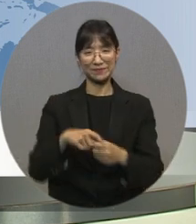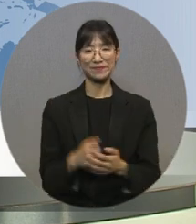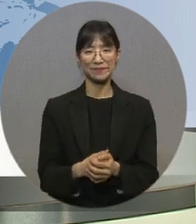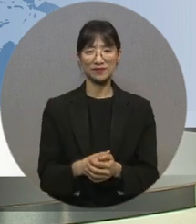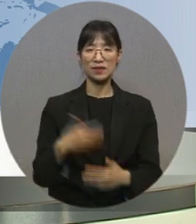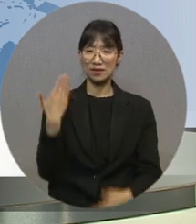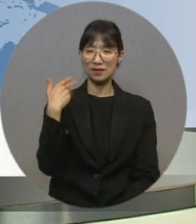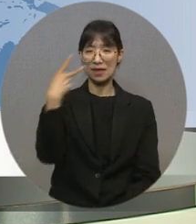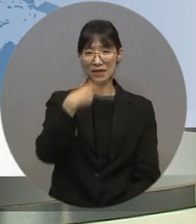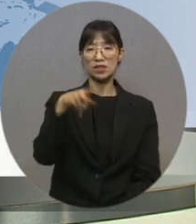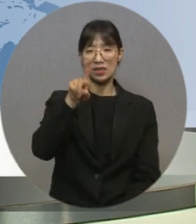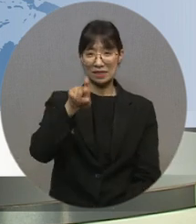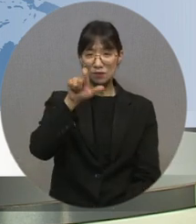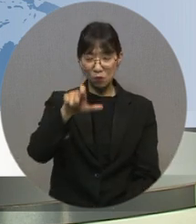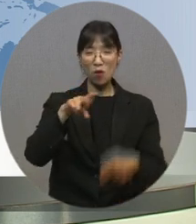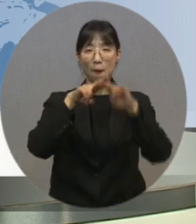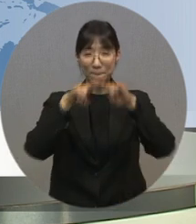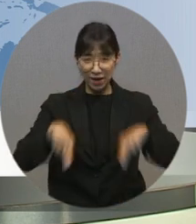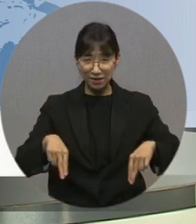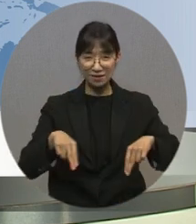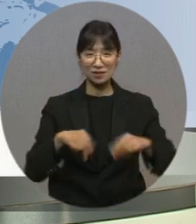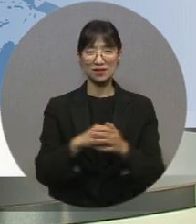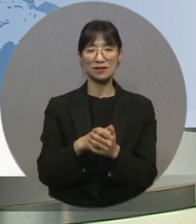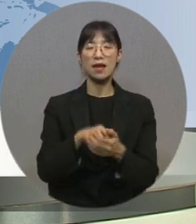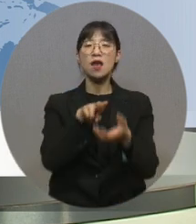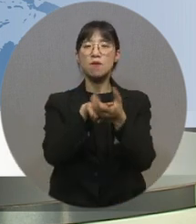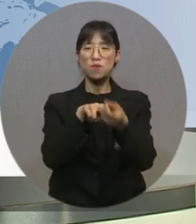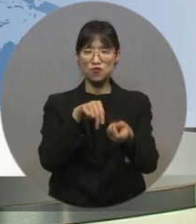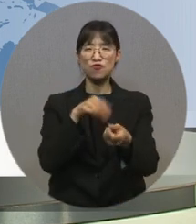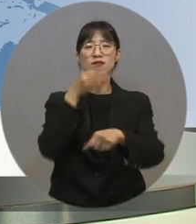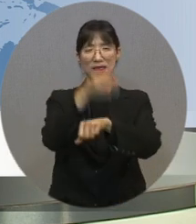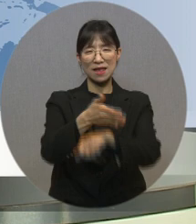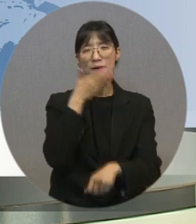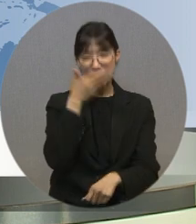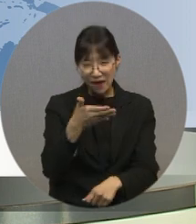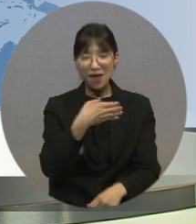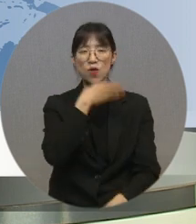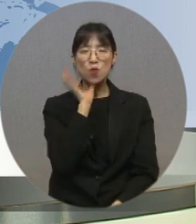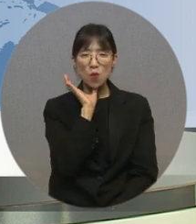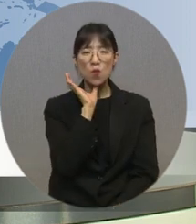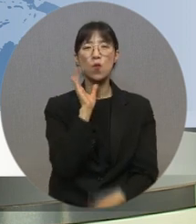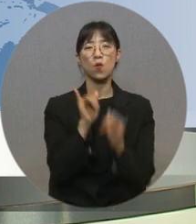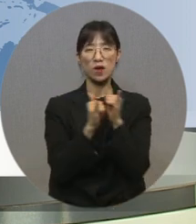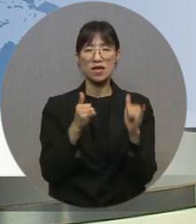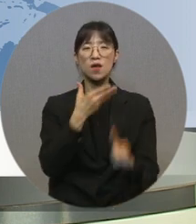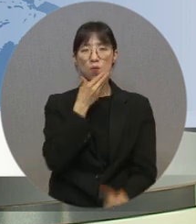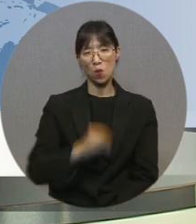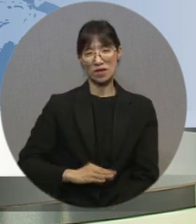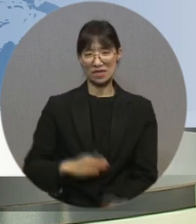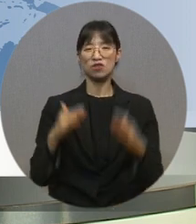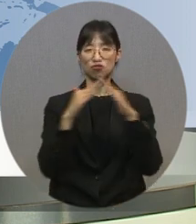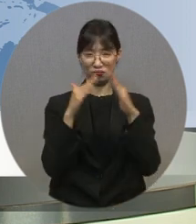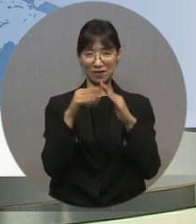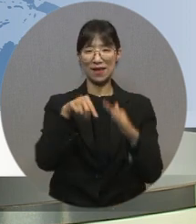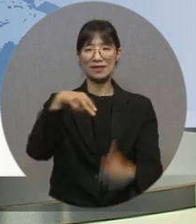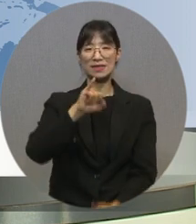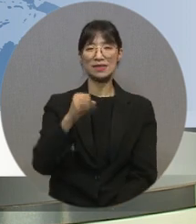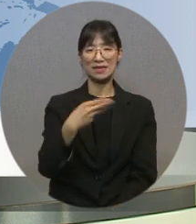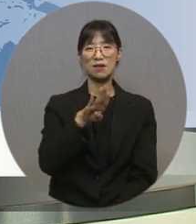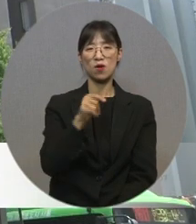지난 2015년 폐지되었던 분양형 노인 복지주택, 이른바 실버타운을 내년에